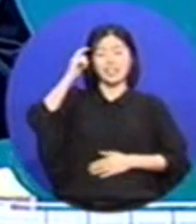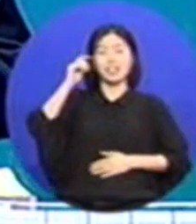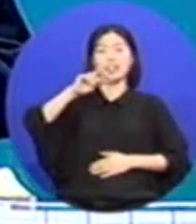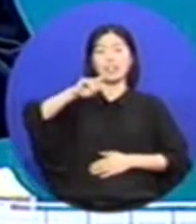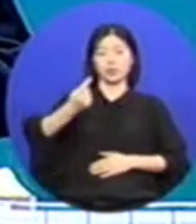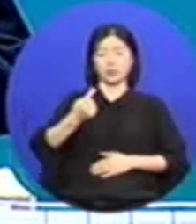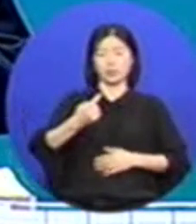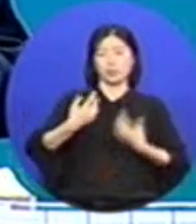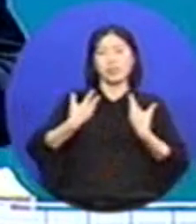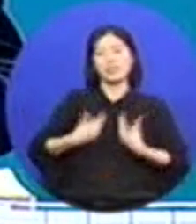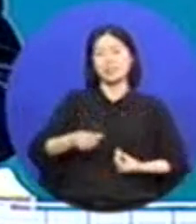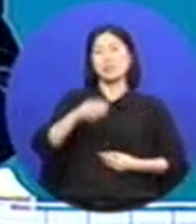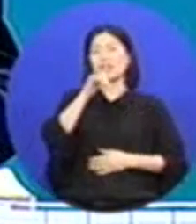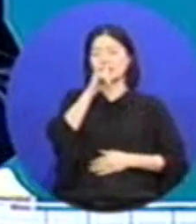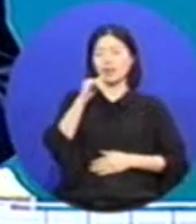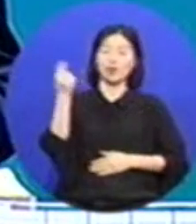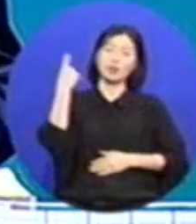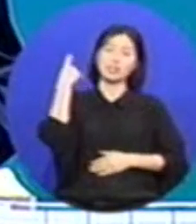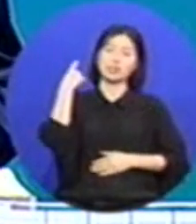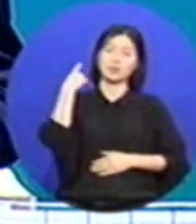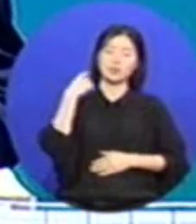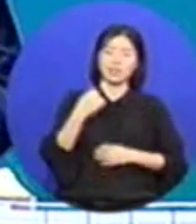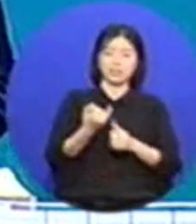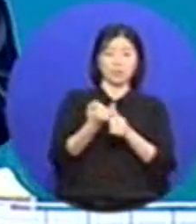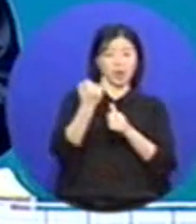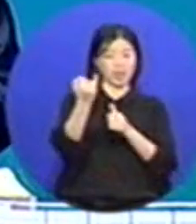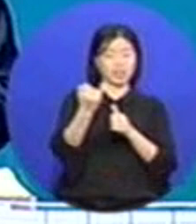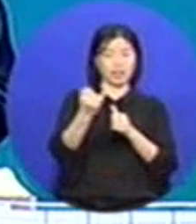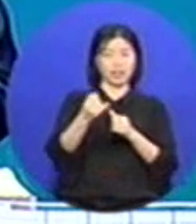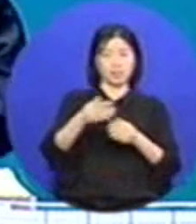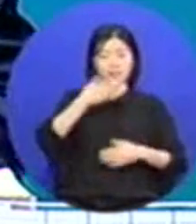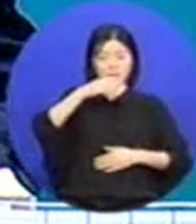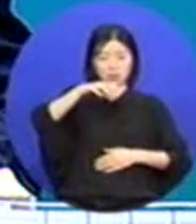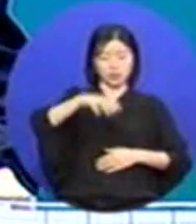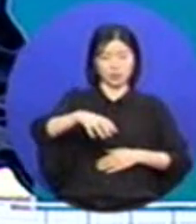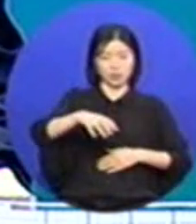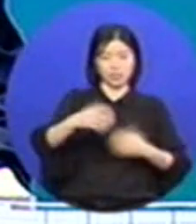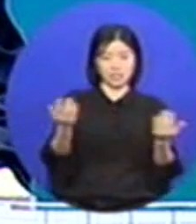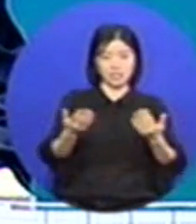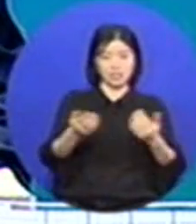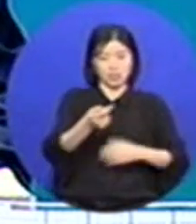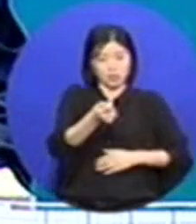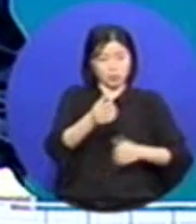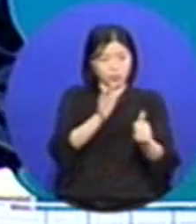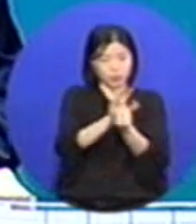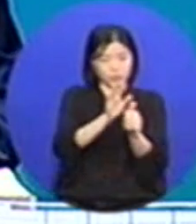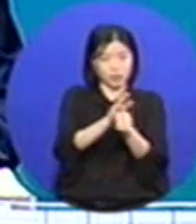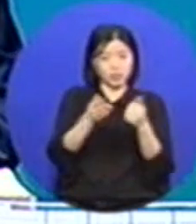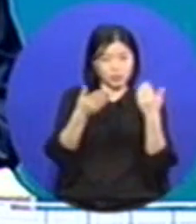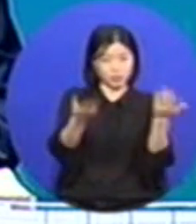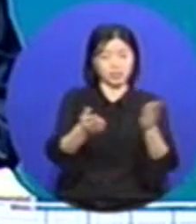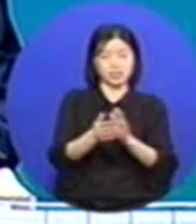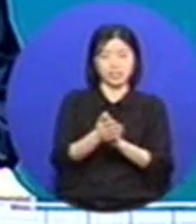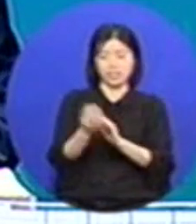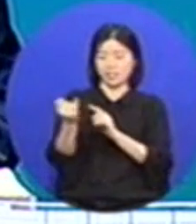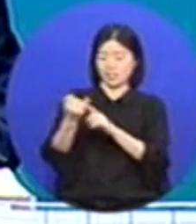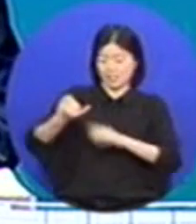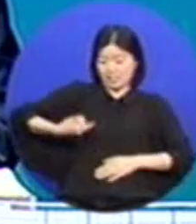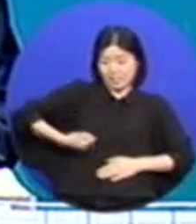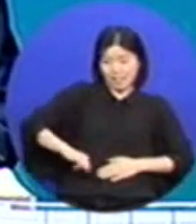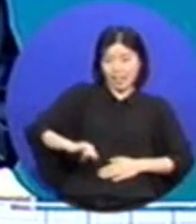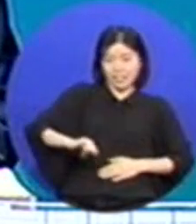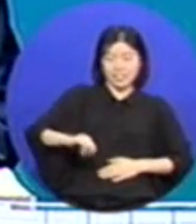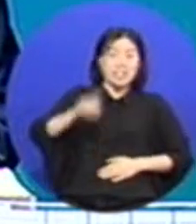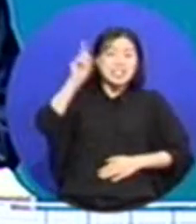스러워요 어제도 제가 제 아내가 부엌에서 뭘 하는 걸 조금 거 들었더니 저희 딸이 하는 얘기가 우 낼